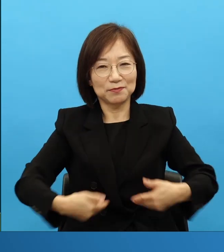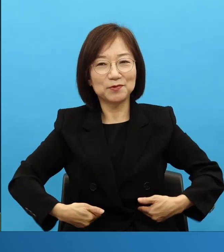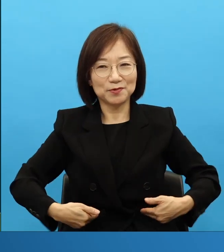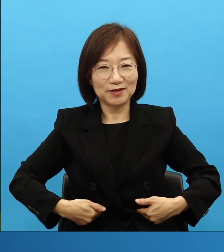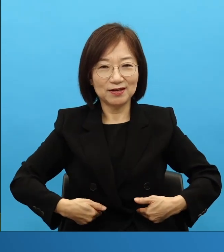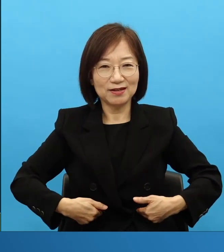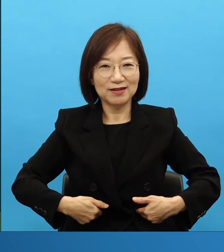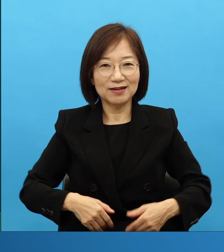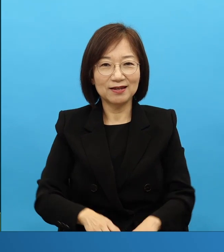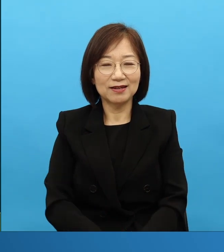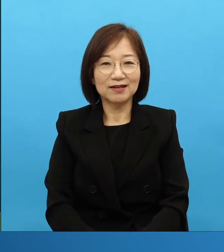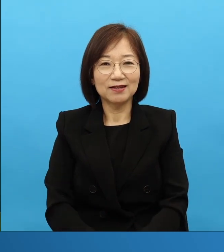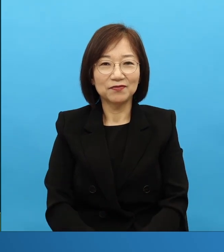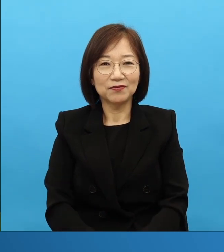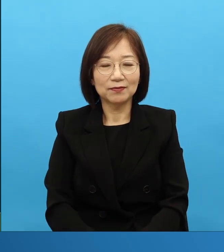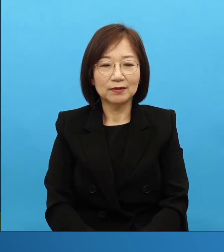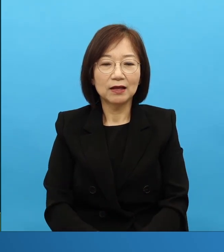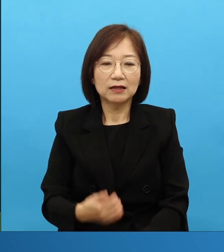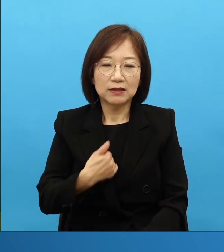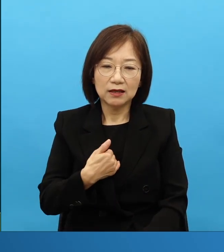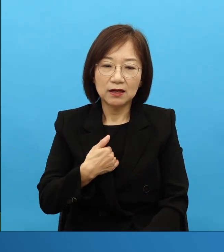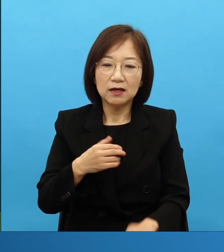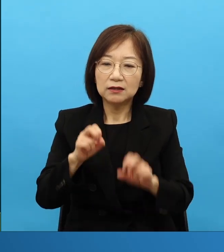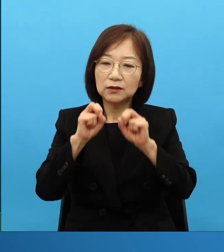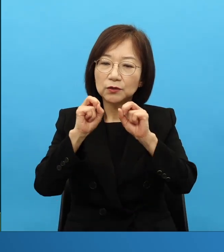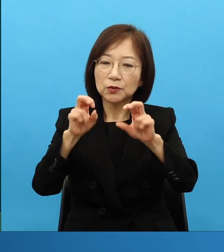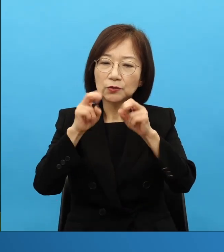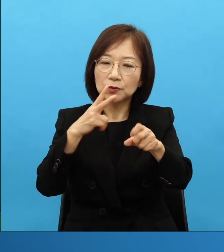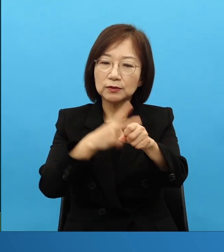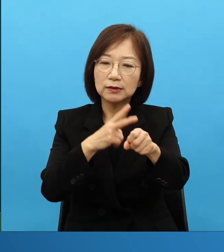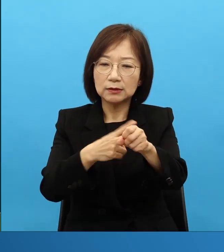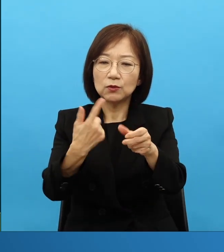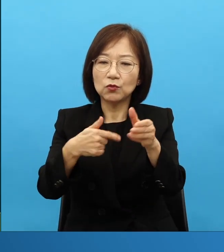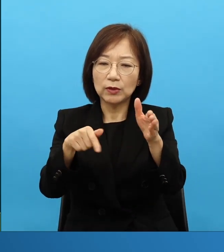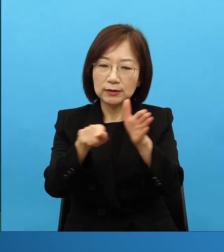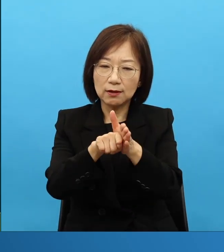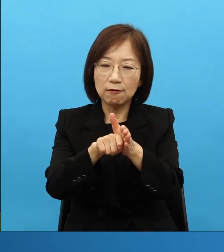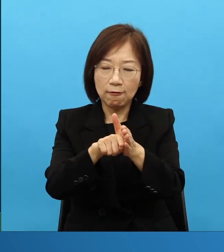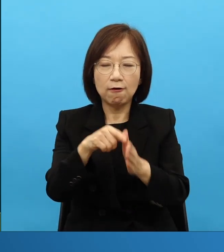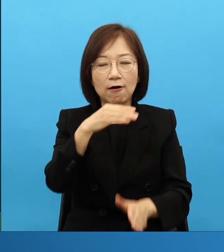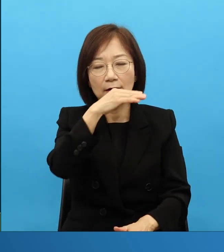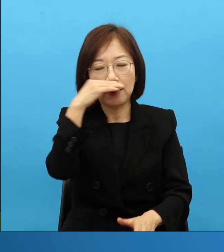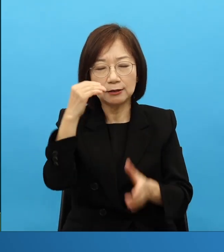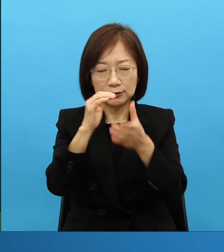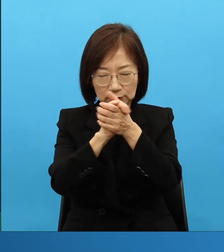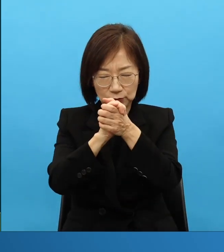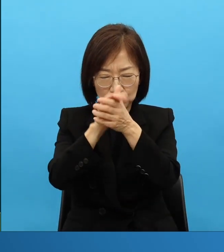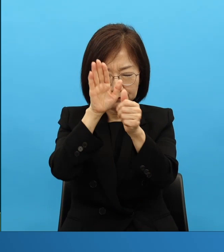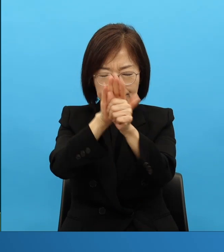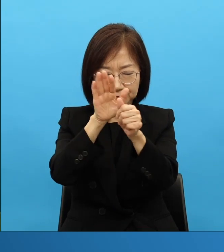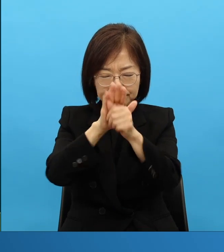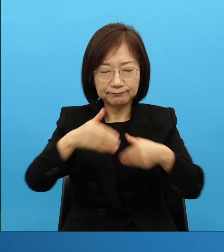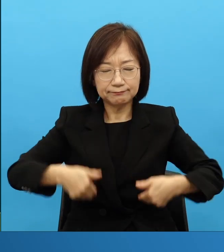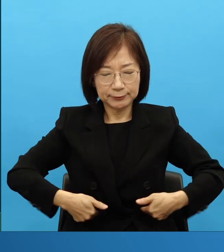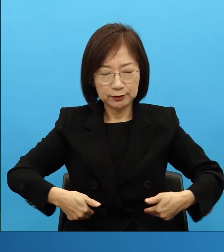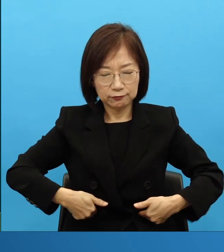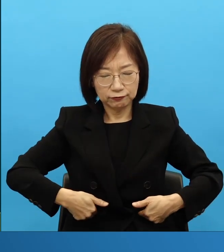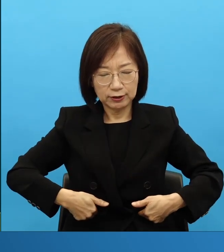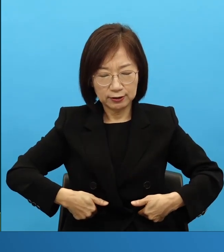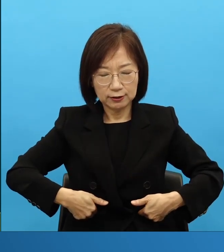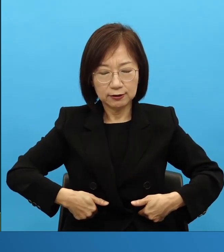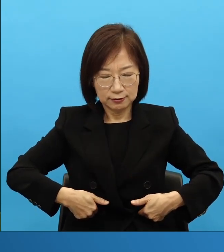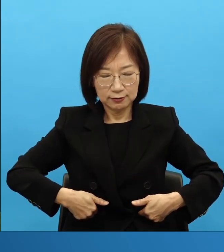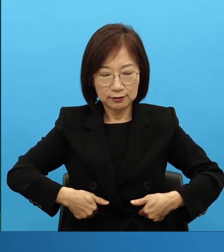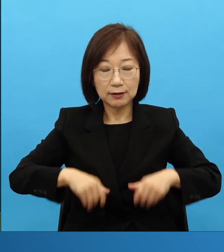못할지라도 그래도 선교사를 위해서 올바른 기도를 해야 된단 말이에요. And even if you don't have a lot of money to support missionaries, you must be able to pray for them. 그보다